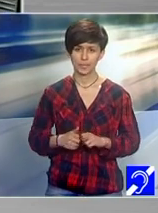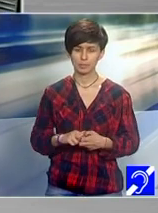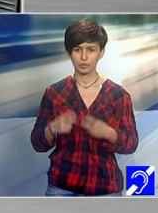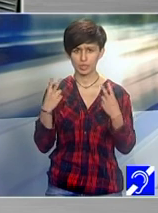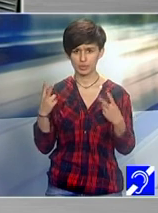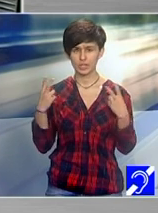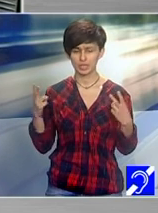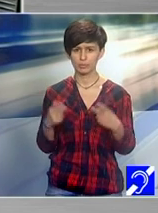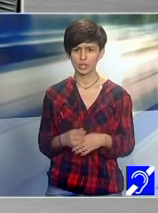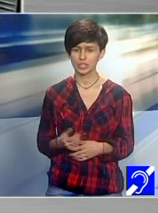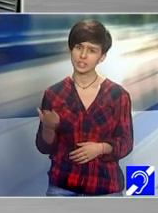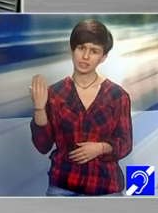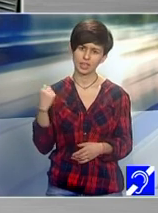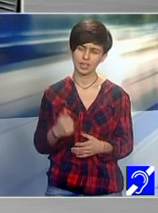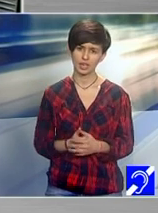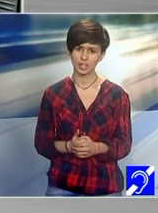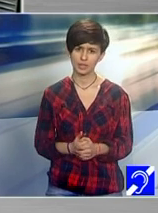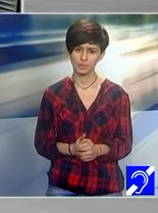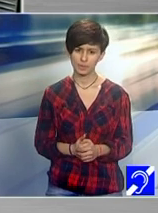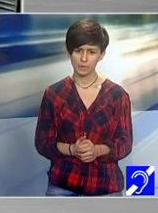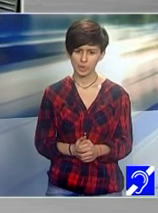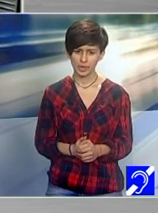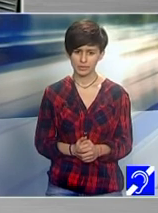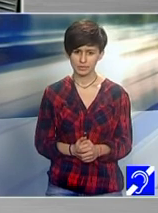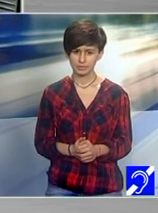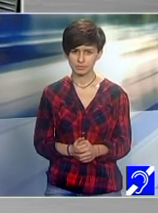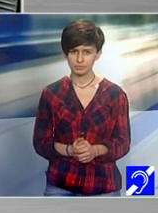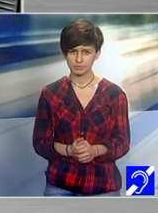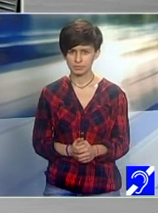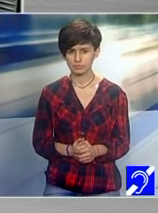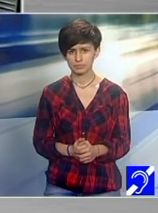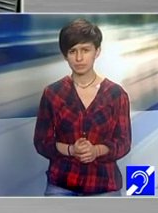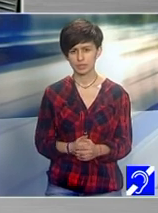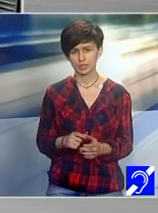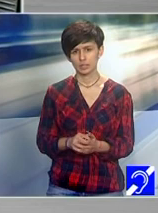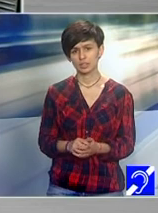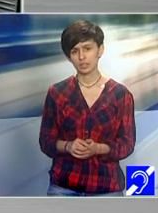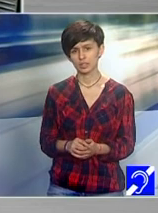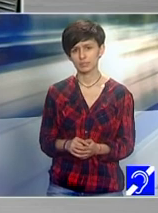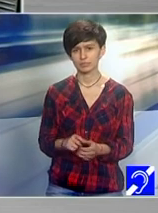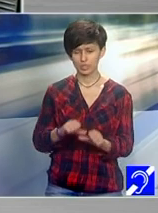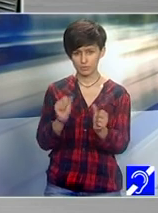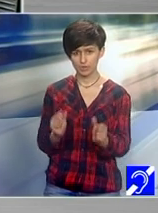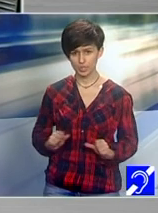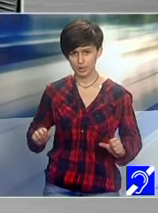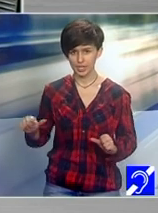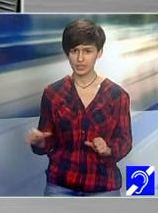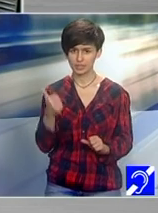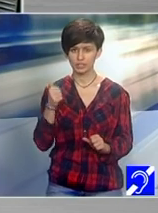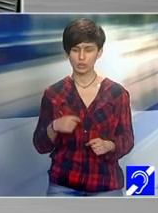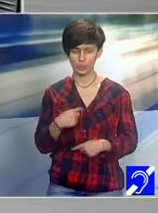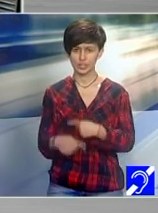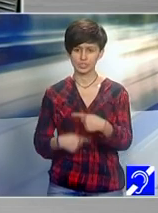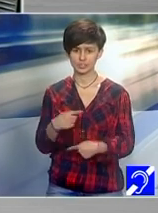și liderul de sindicat de la telefon, reformarea sistemului. Și aici vrem să veniți și